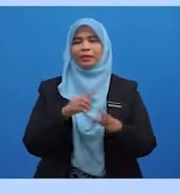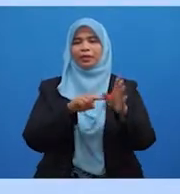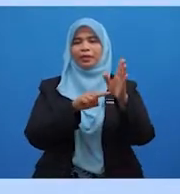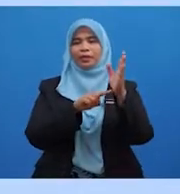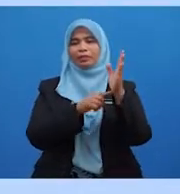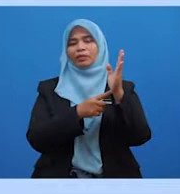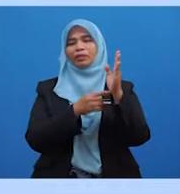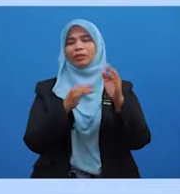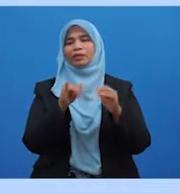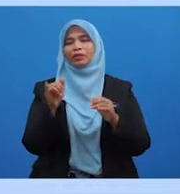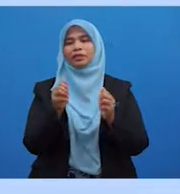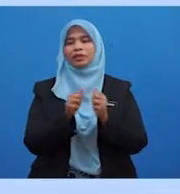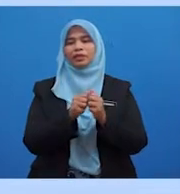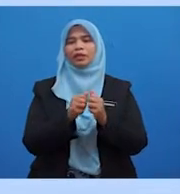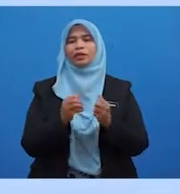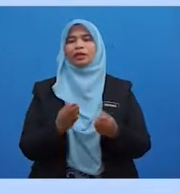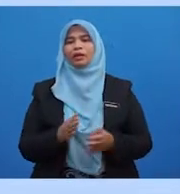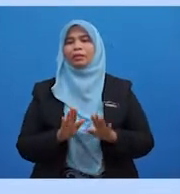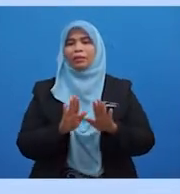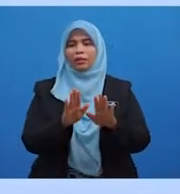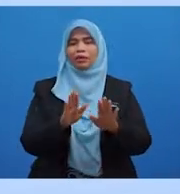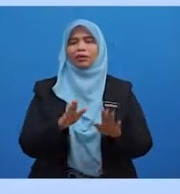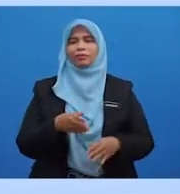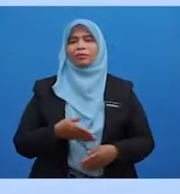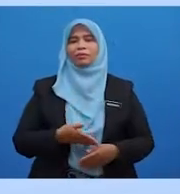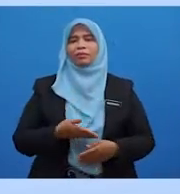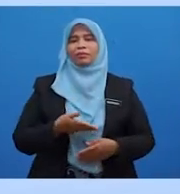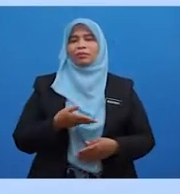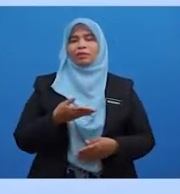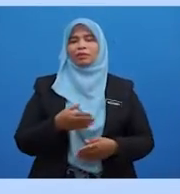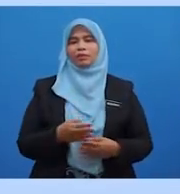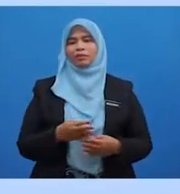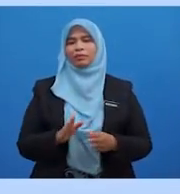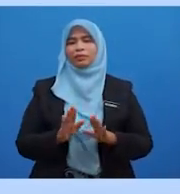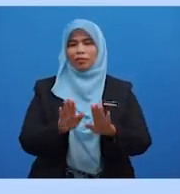dengan menolak diafragma ke bawah dan menolak abdomen keluar.